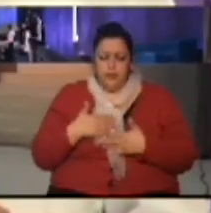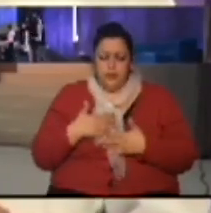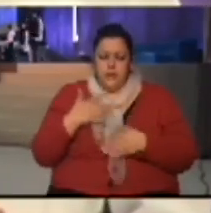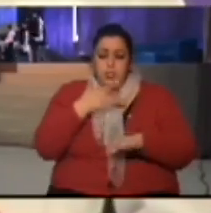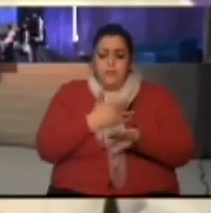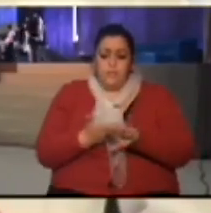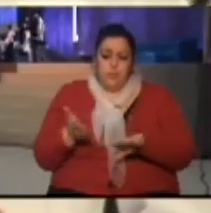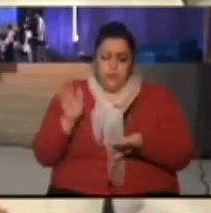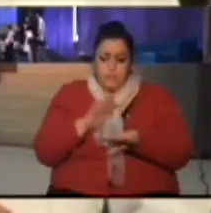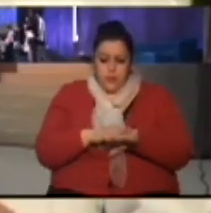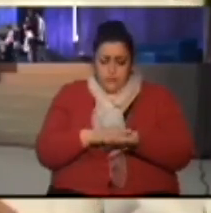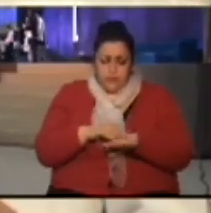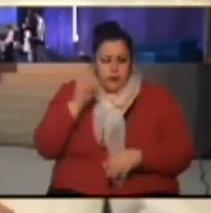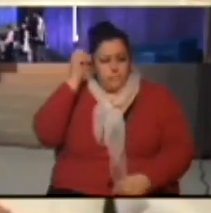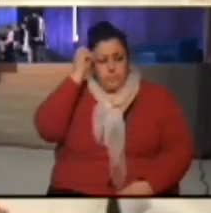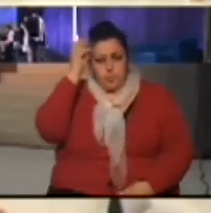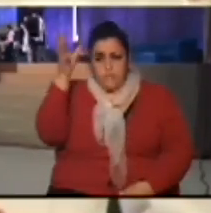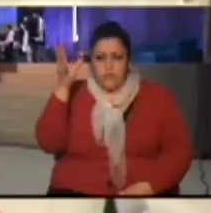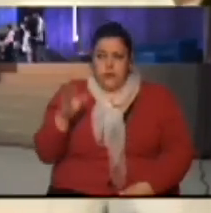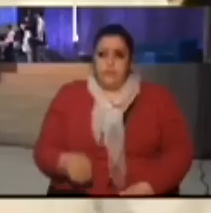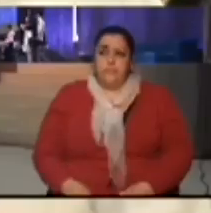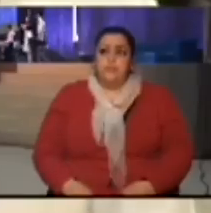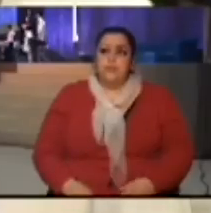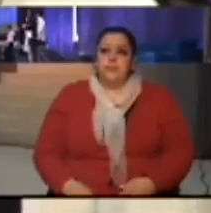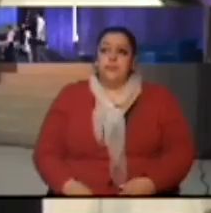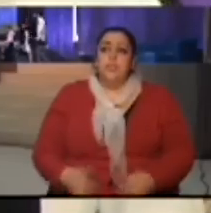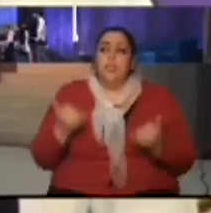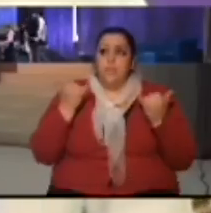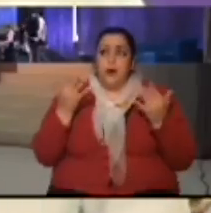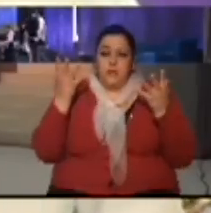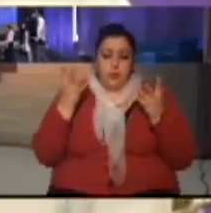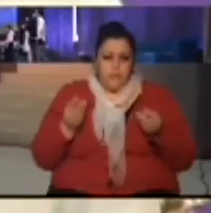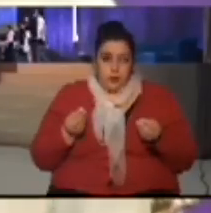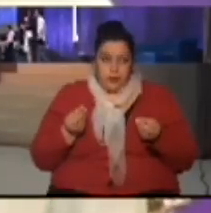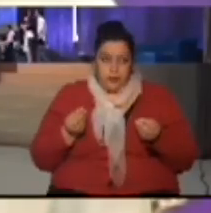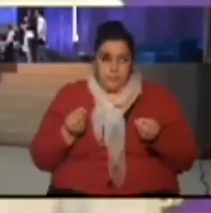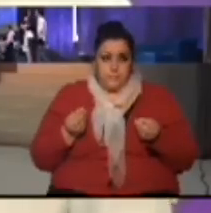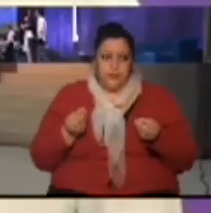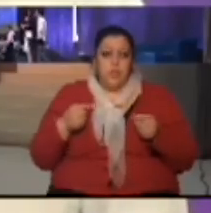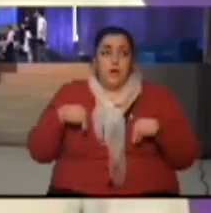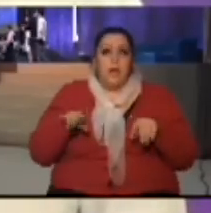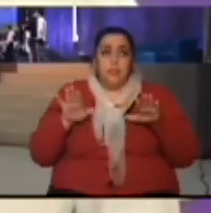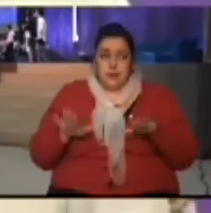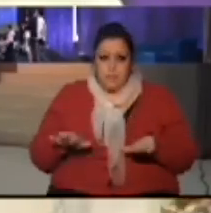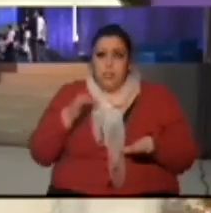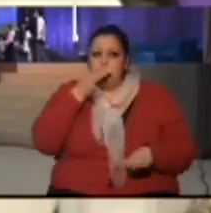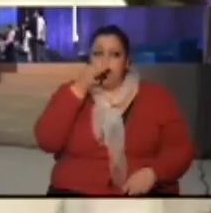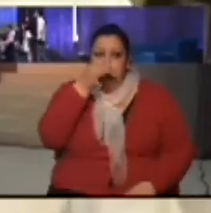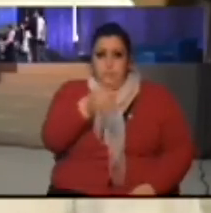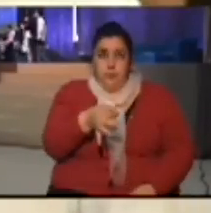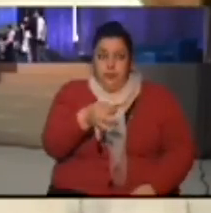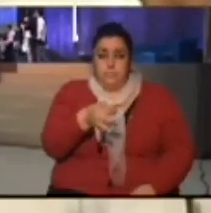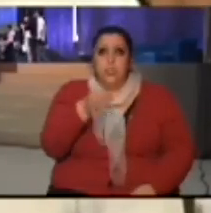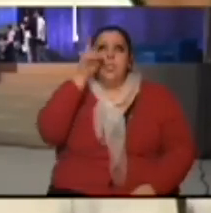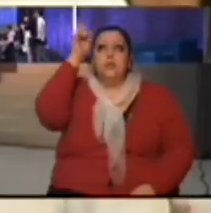ողորմությամբ ու շնորհքով, ու ես այսօր այստեղ ասում եմ, դու